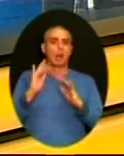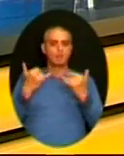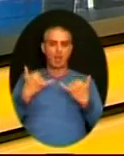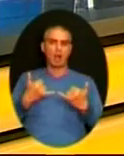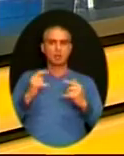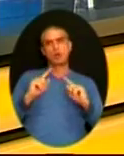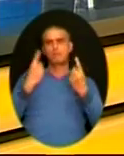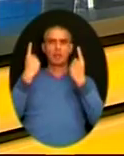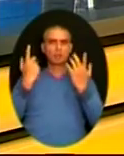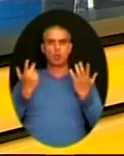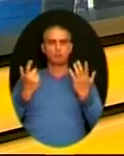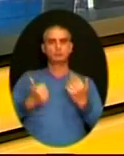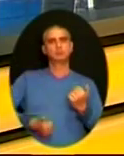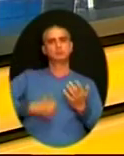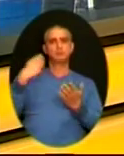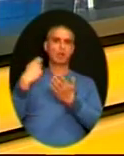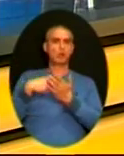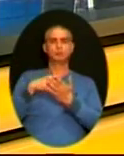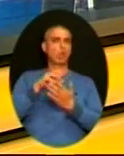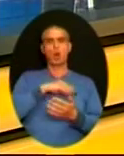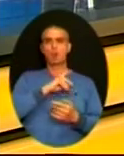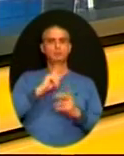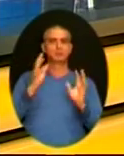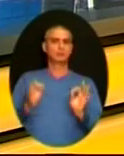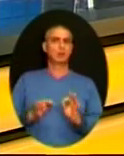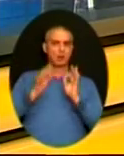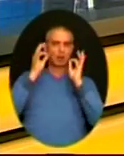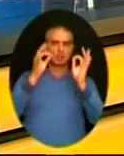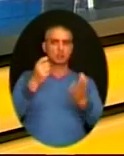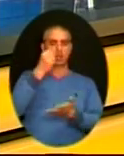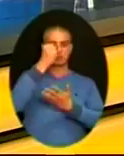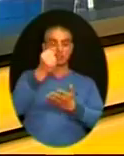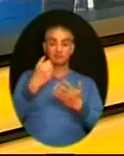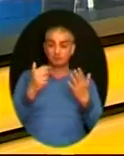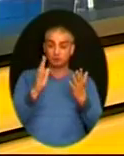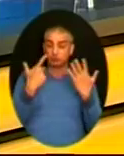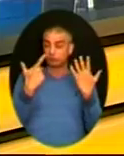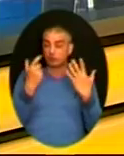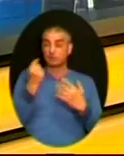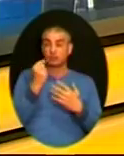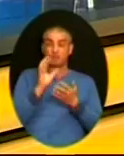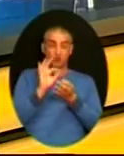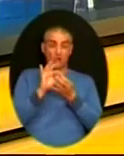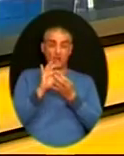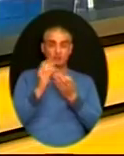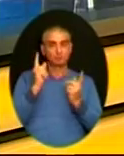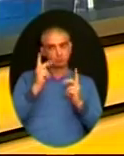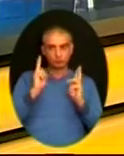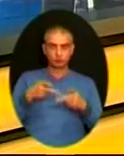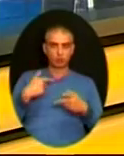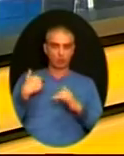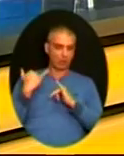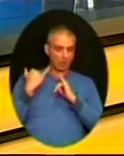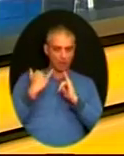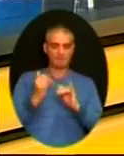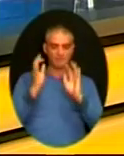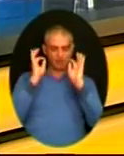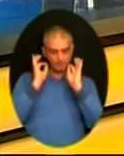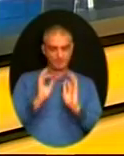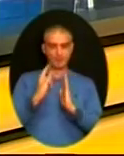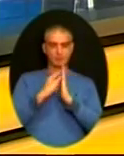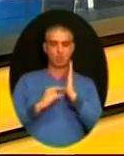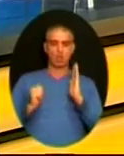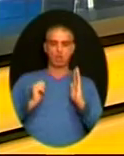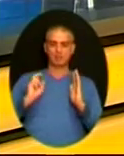היום פתאום השר האוצר לא מוכן לדחות לנו את התקציב בשבעה שבועות על מנת שנוכל להביא באמת